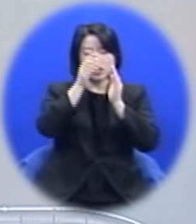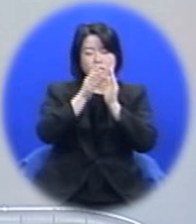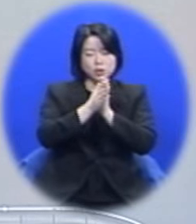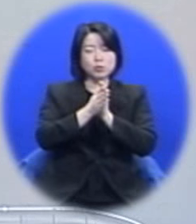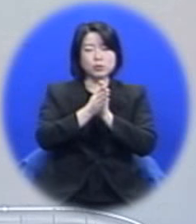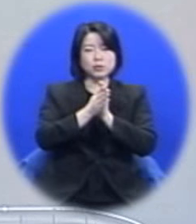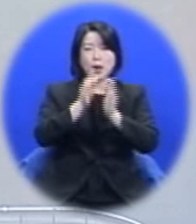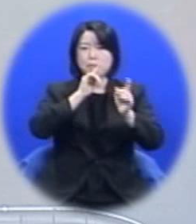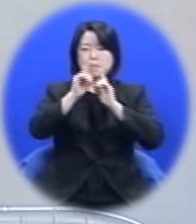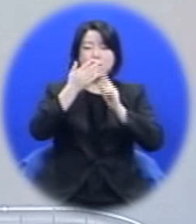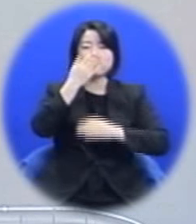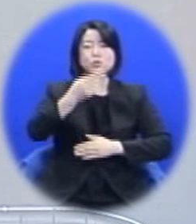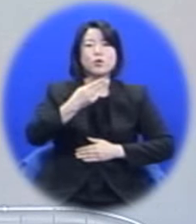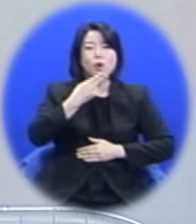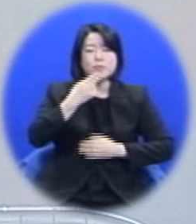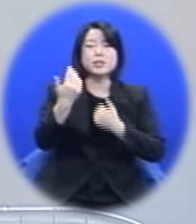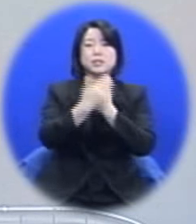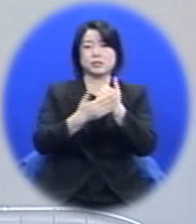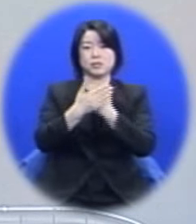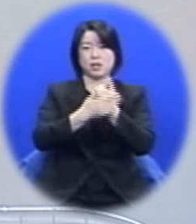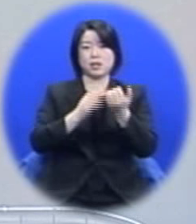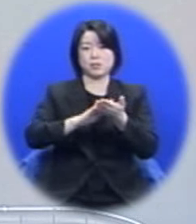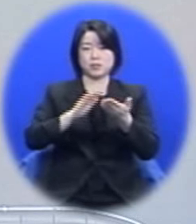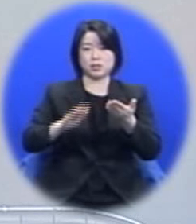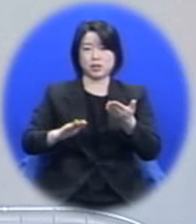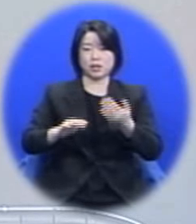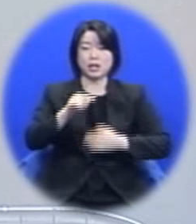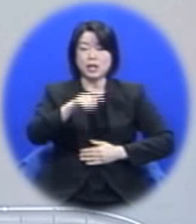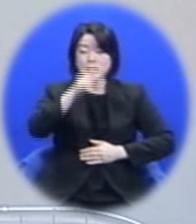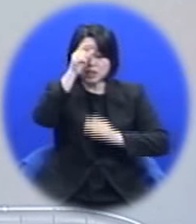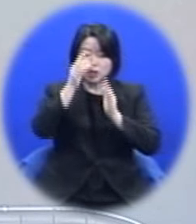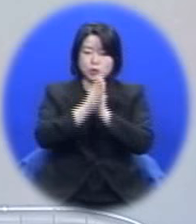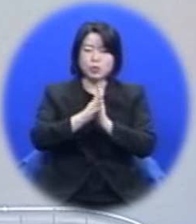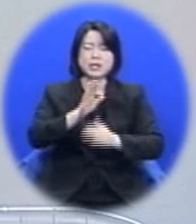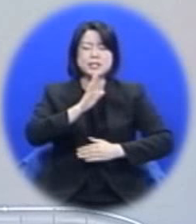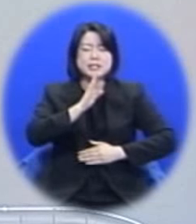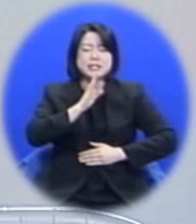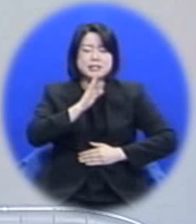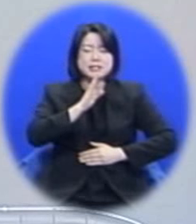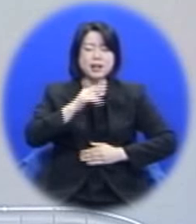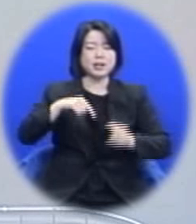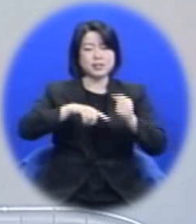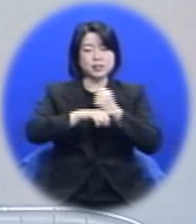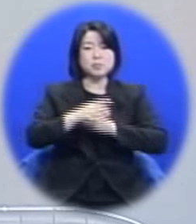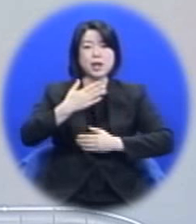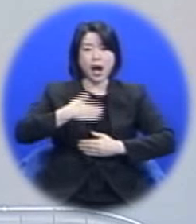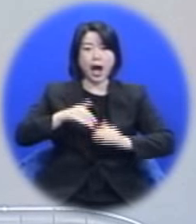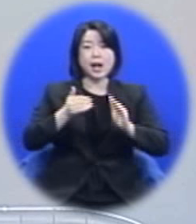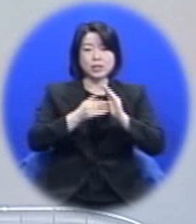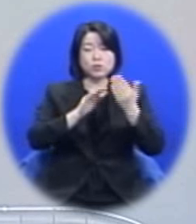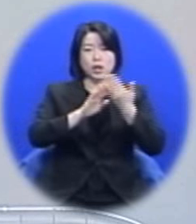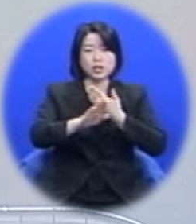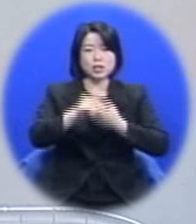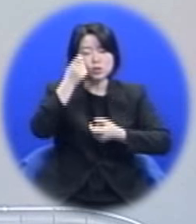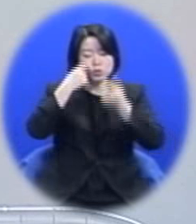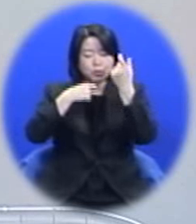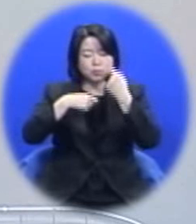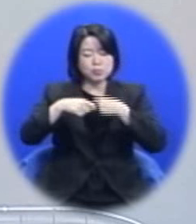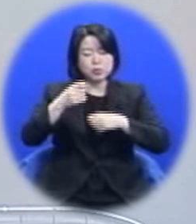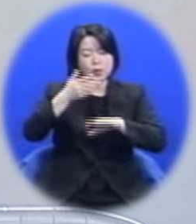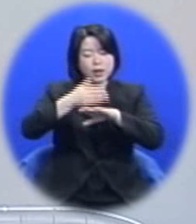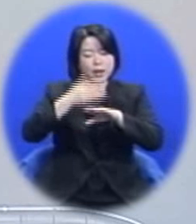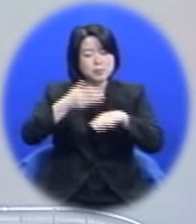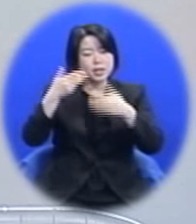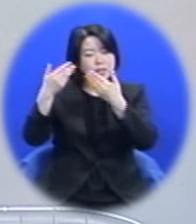은혜예요. 여러분이 이 기도의 진정한 의미를 알고 나면 정말 눈물로 감사하며 이 기도를 드릴